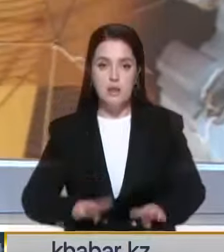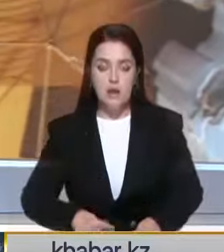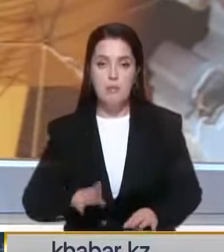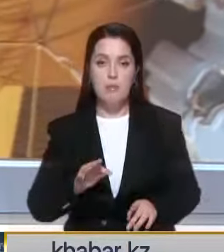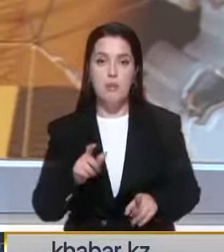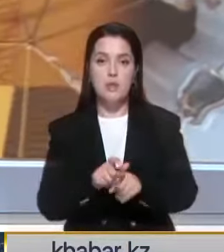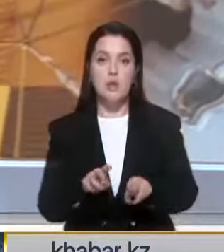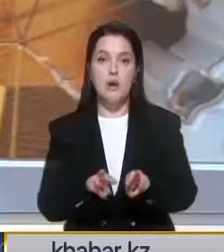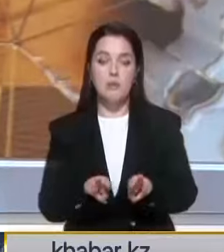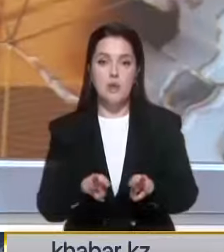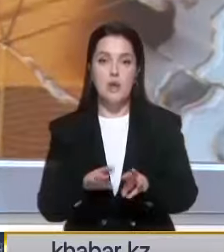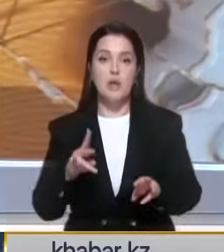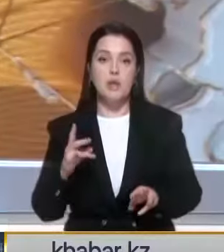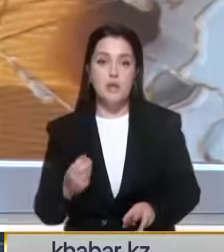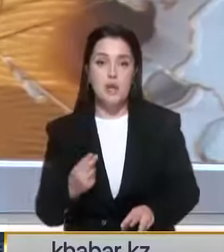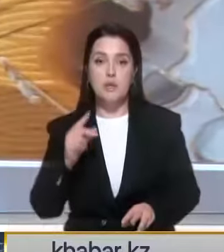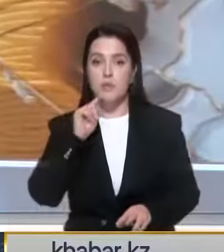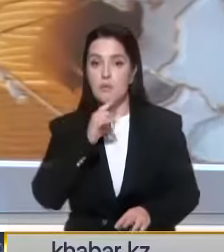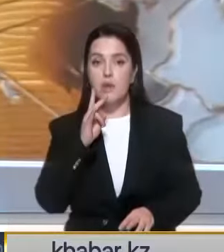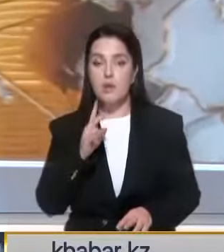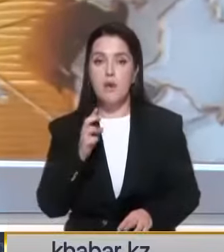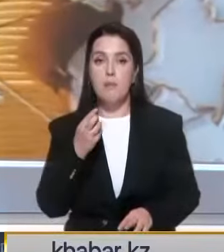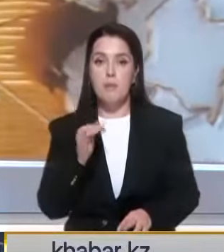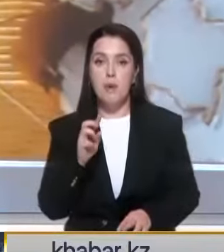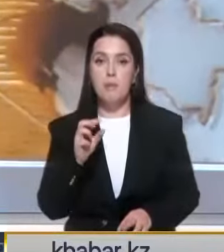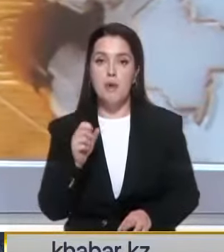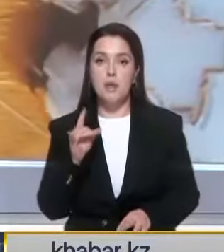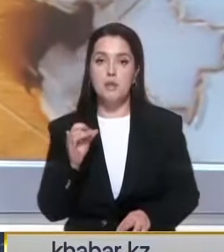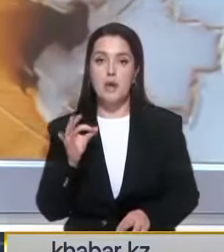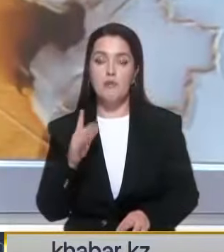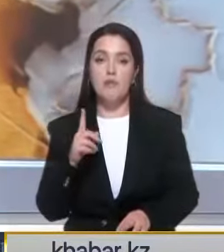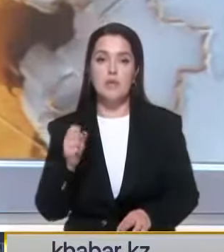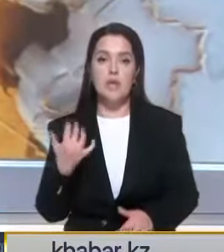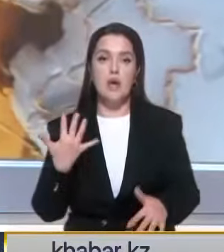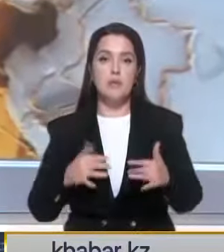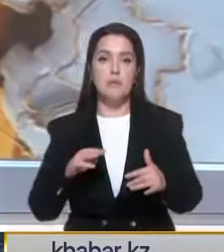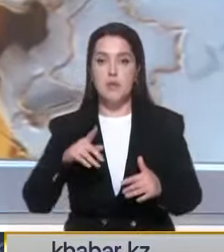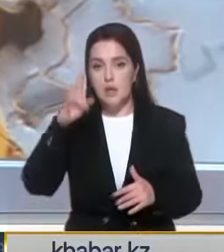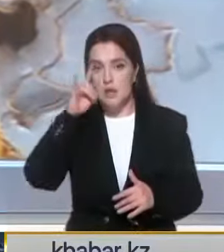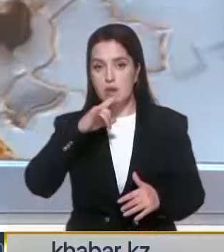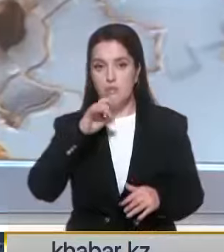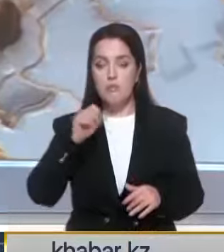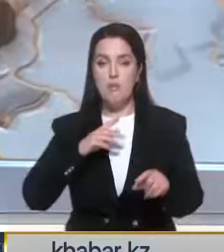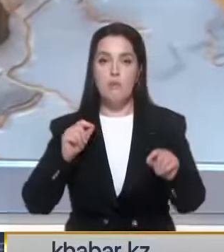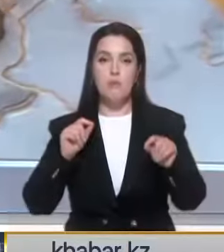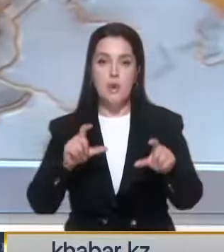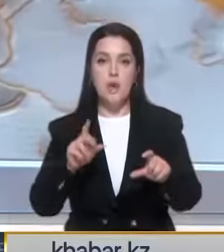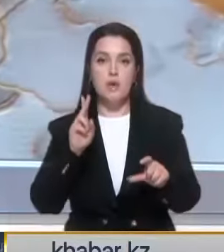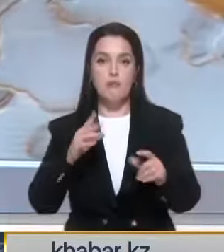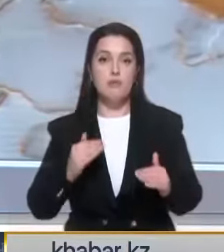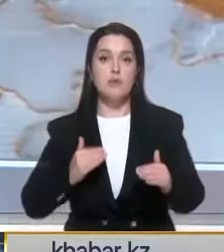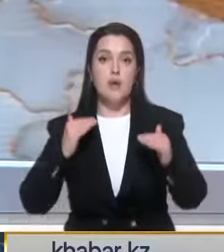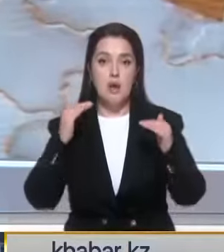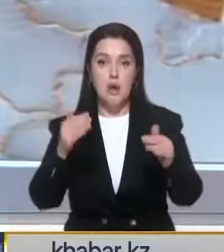сообщают в бюро. И вот по словам министра нацэкономики Нурлана Байбазарова, из-за ослабления тенге в Казахстане также может подорожать жилье,